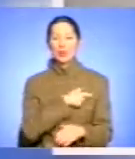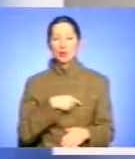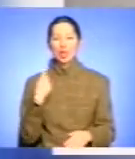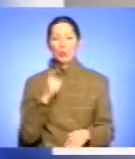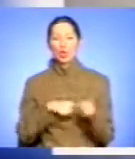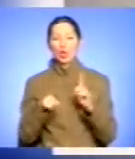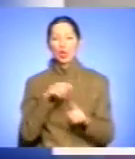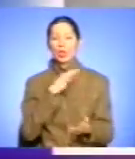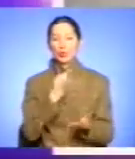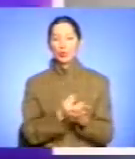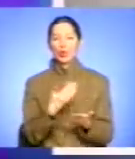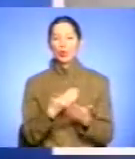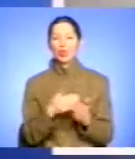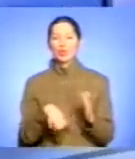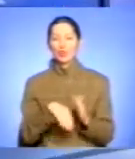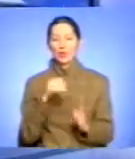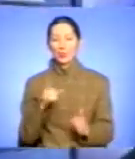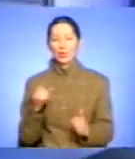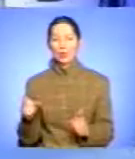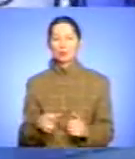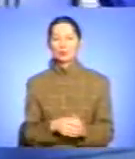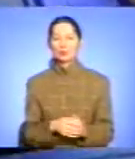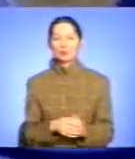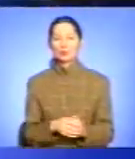обласної ради прозвітують перед виборцями.